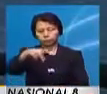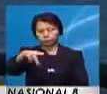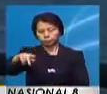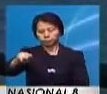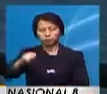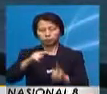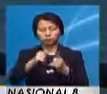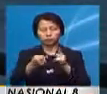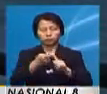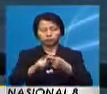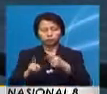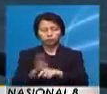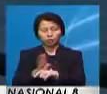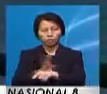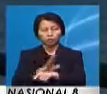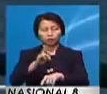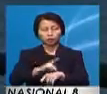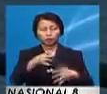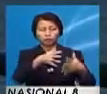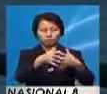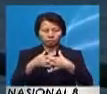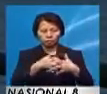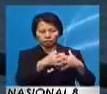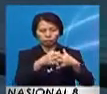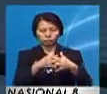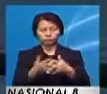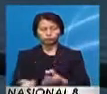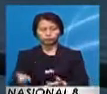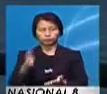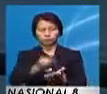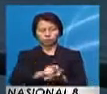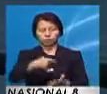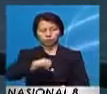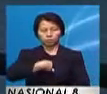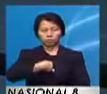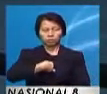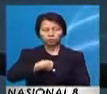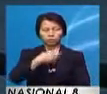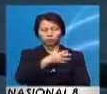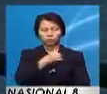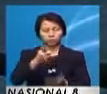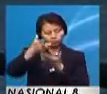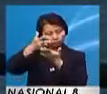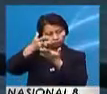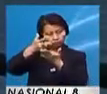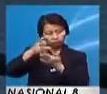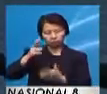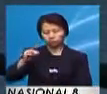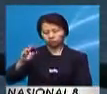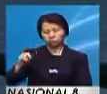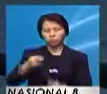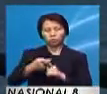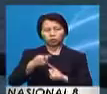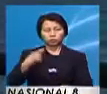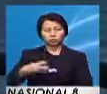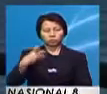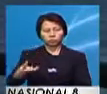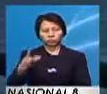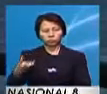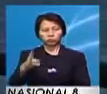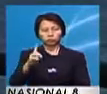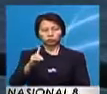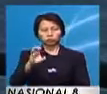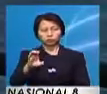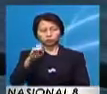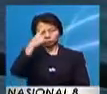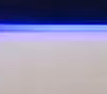kepada rakan-rakan dagang di Amerika Syarikat. Laporan Wan Lukman Mohd Fisol dan jurukamera Wan Ahmad Asuki dari Washington DC